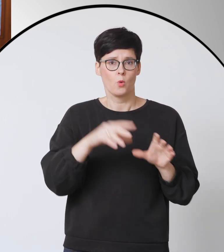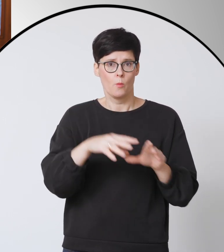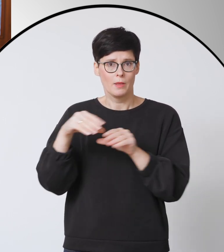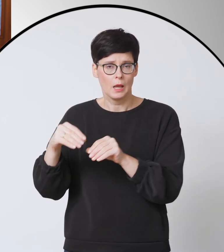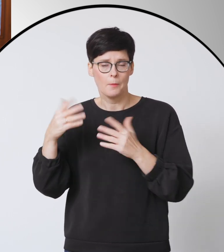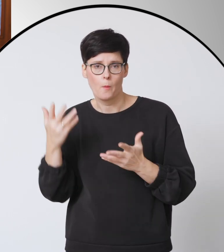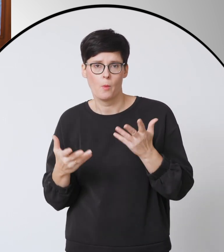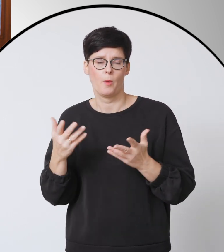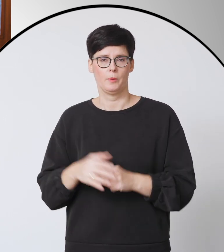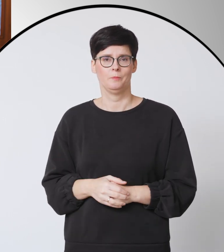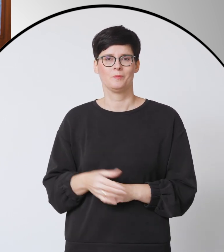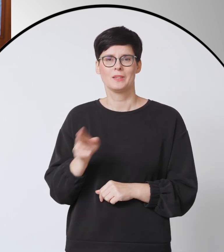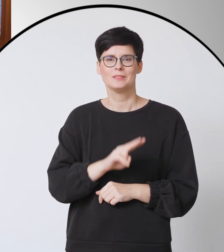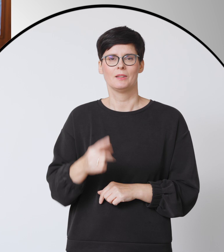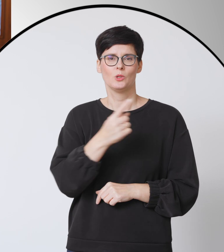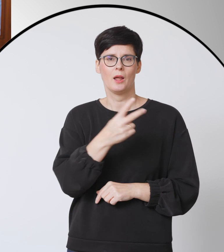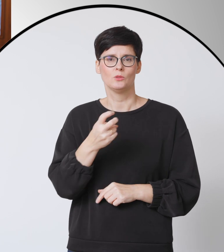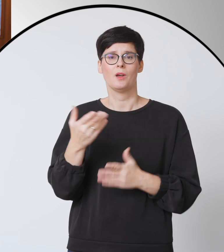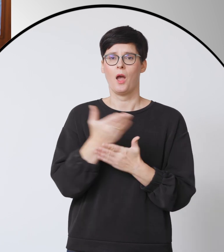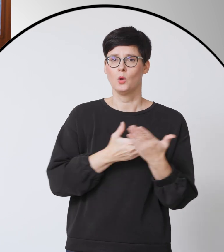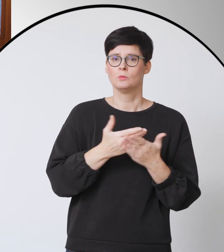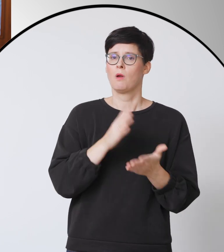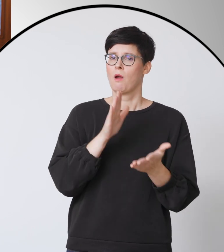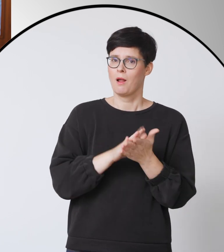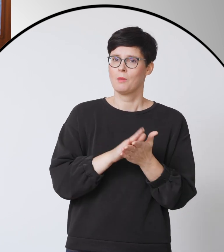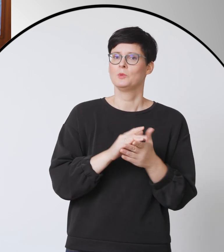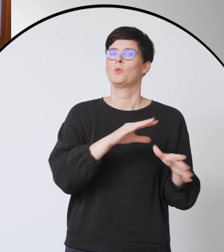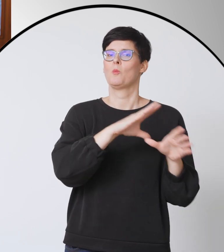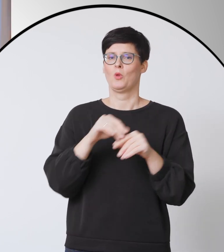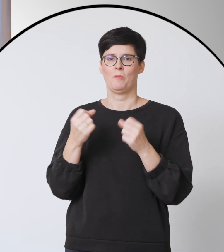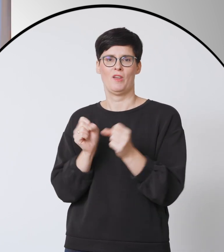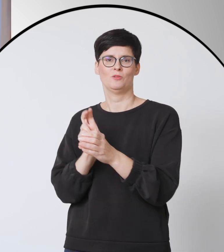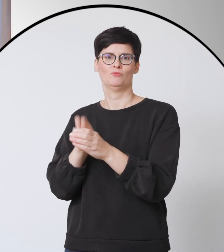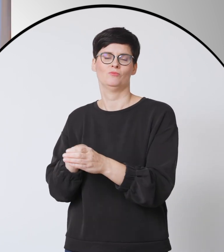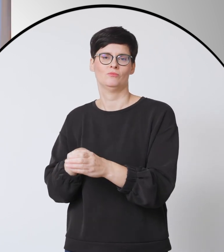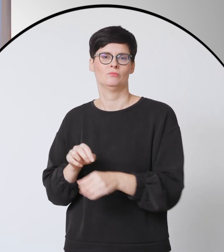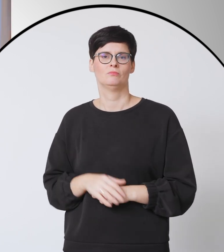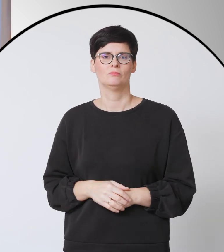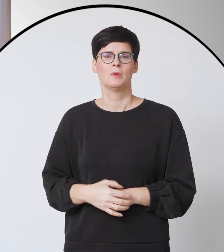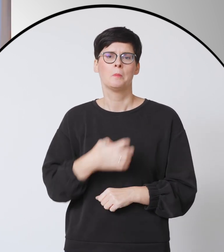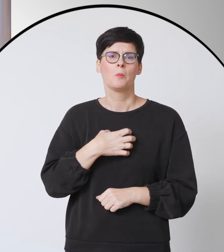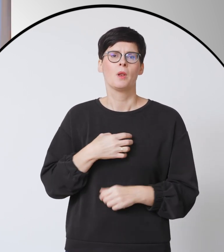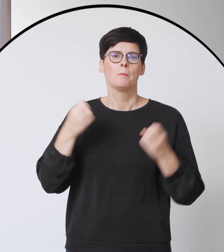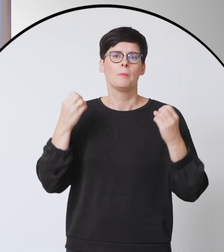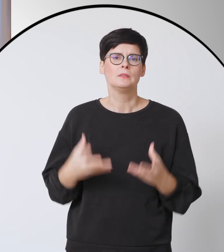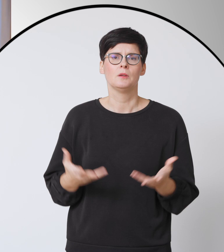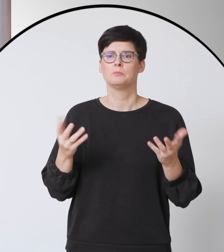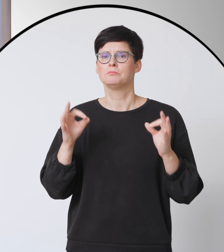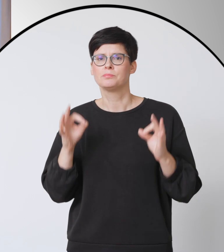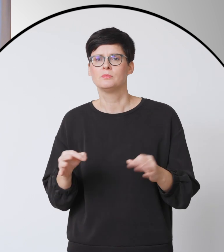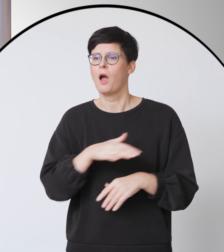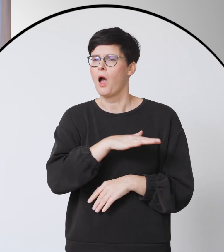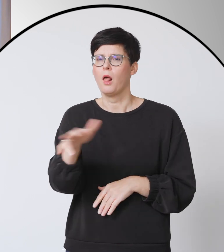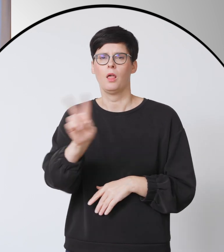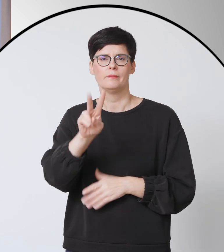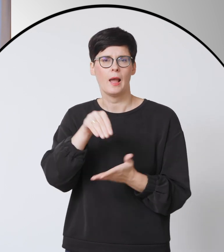konnte 2021 ein Auszubildender übernommen werden. Bei anstehenden Problemen werden alle